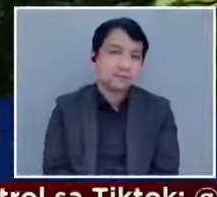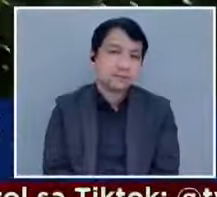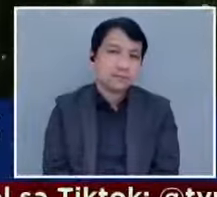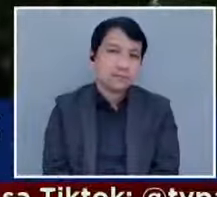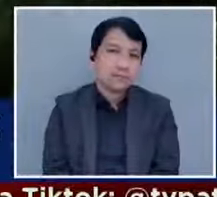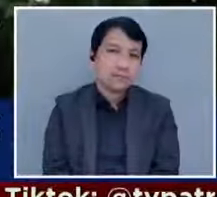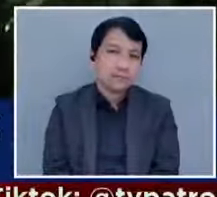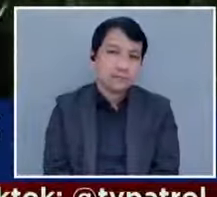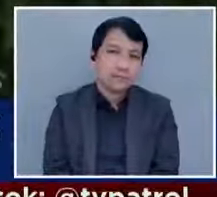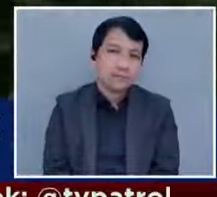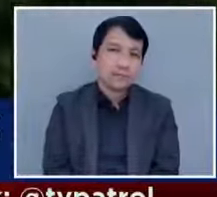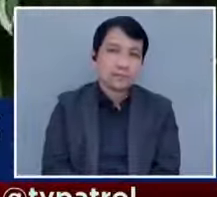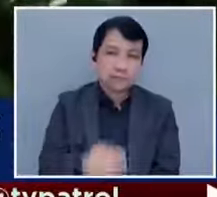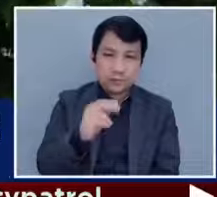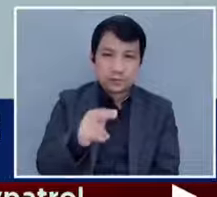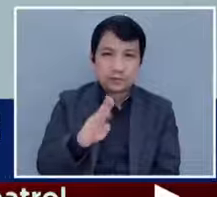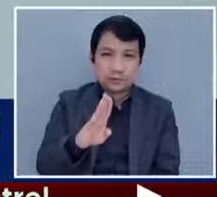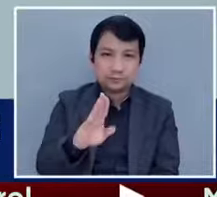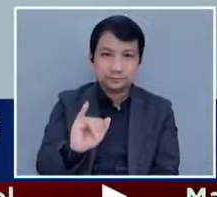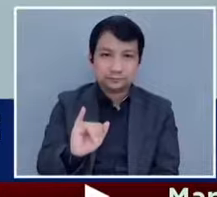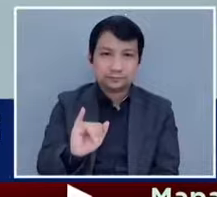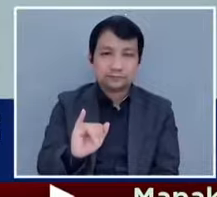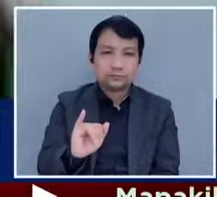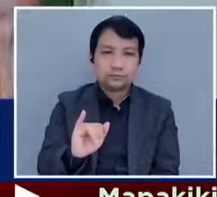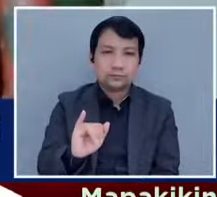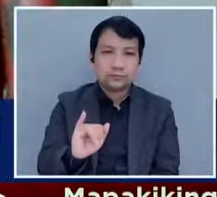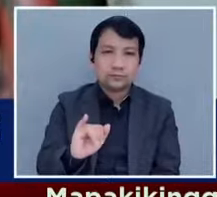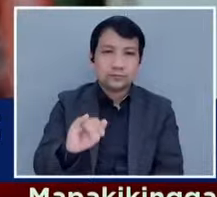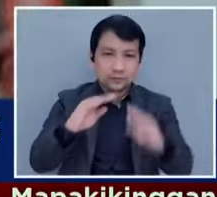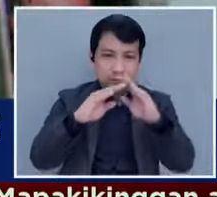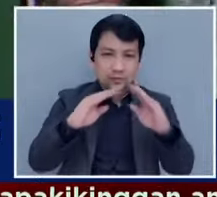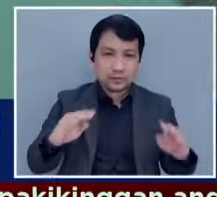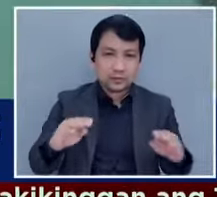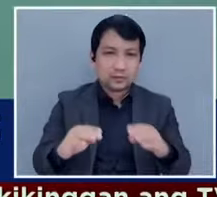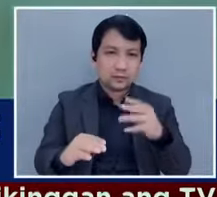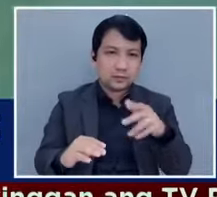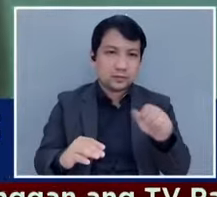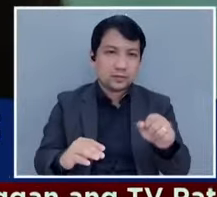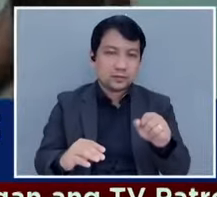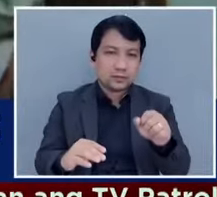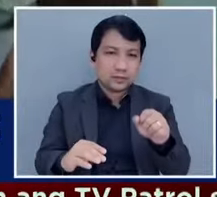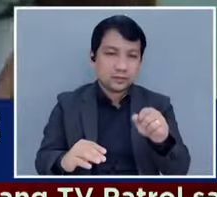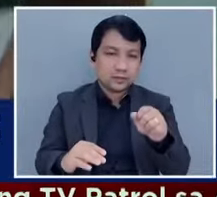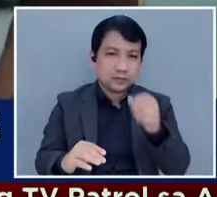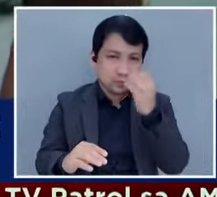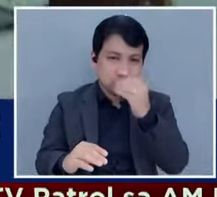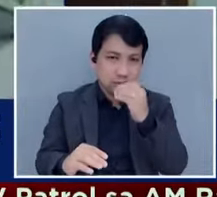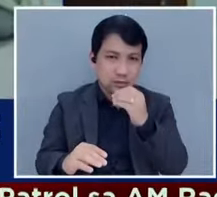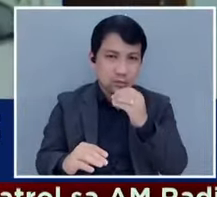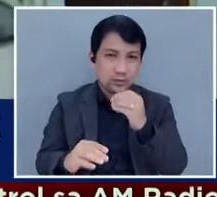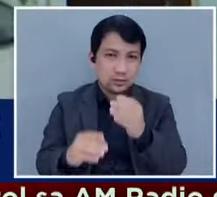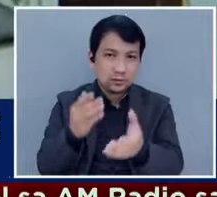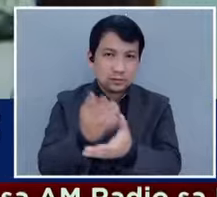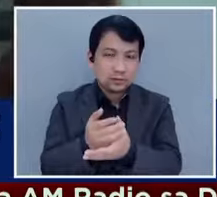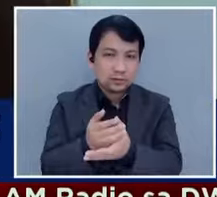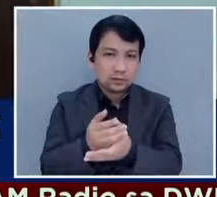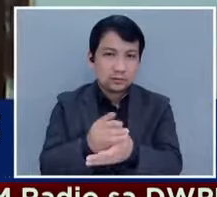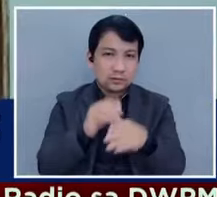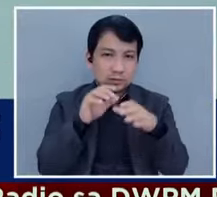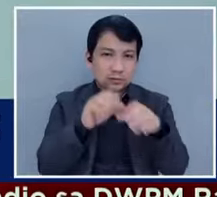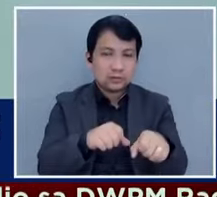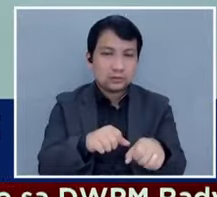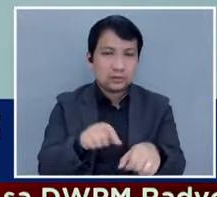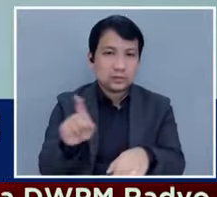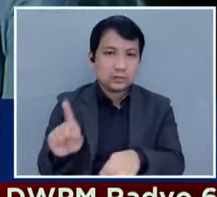Pinaligiran ng NBI Human Trafficking Division ang bahay na ito sa Misamis Oriental matapos magsagawa ng entrapment operation laban